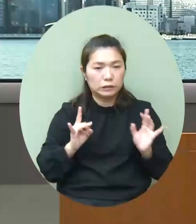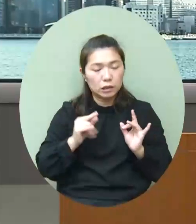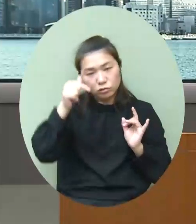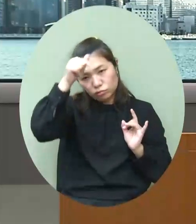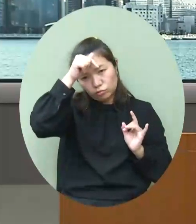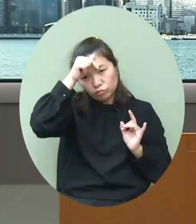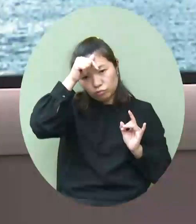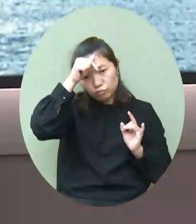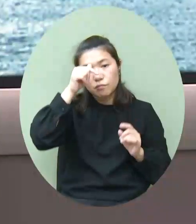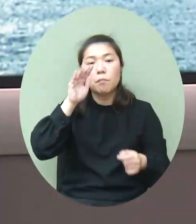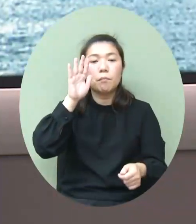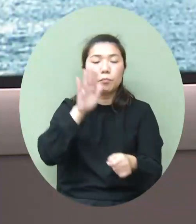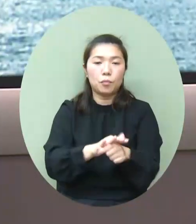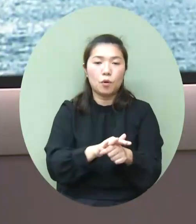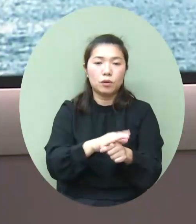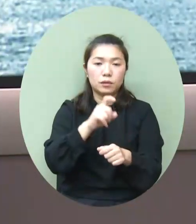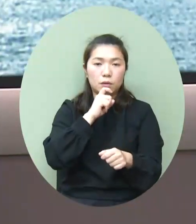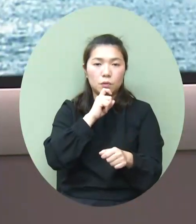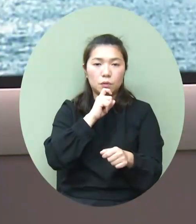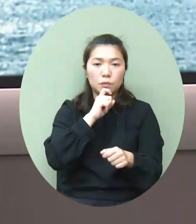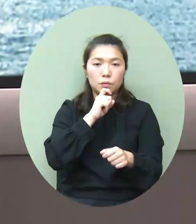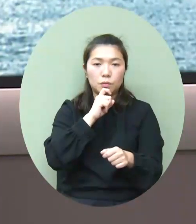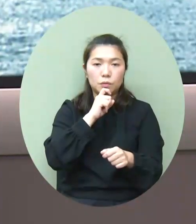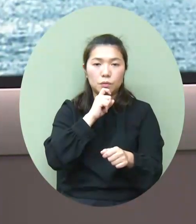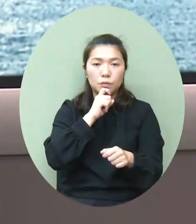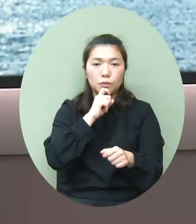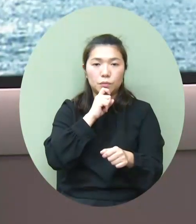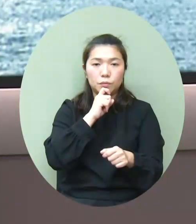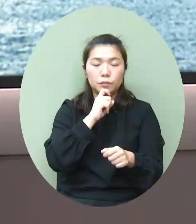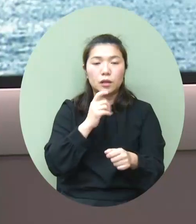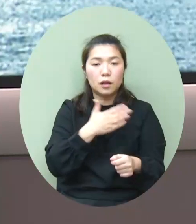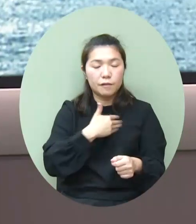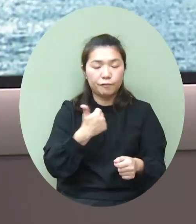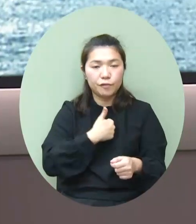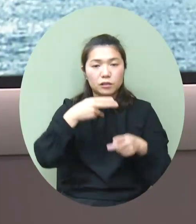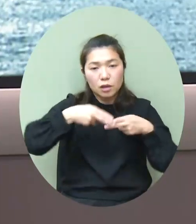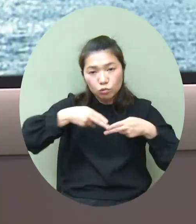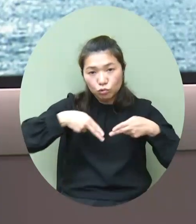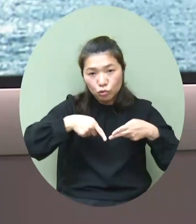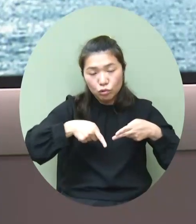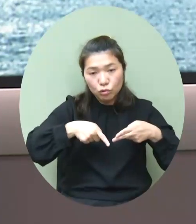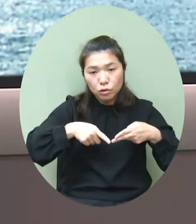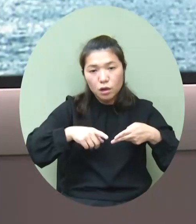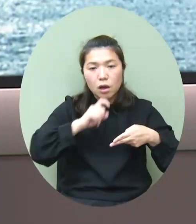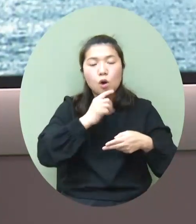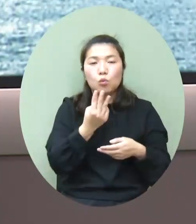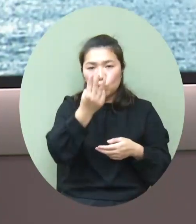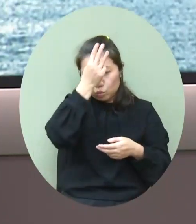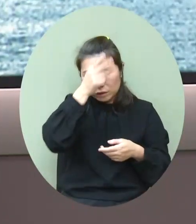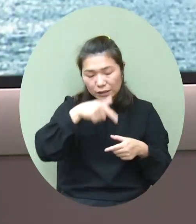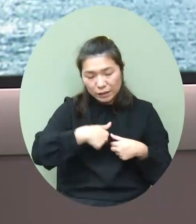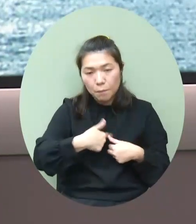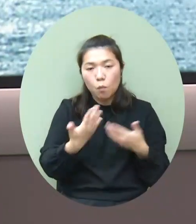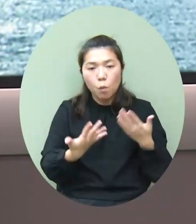我们有些私家医院现在已经帮忙我们预约的进行预约的手